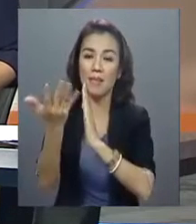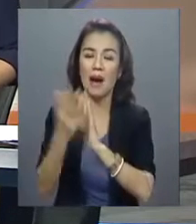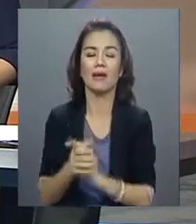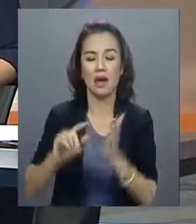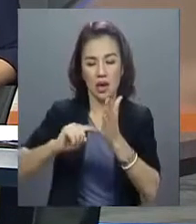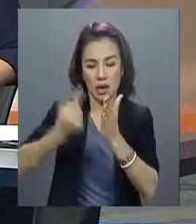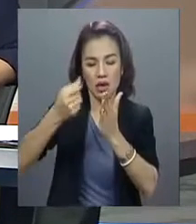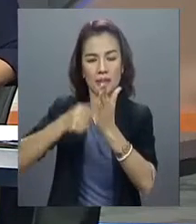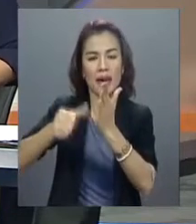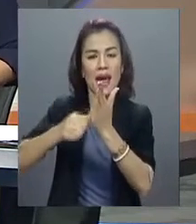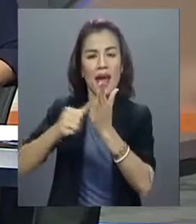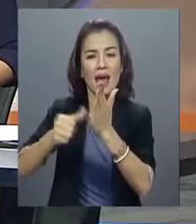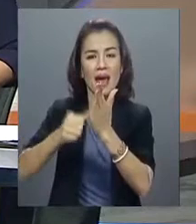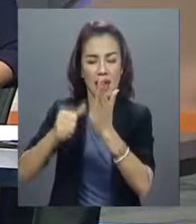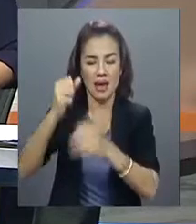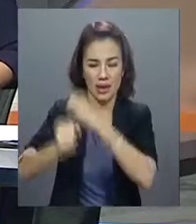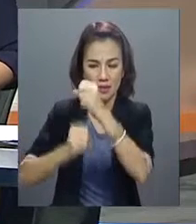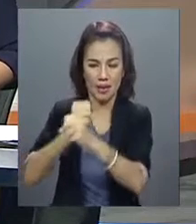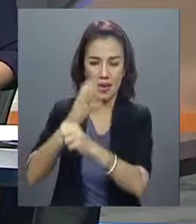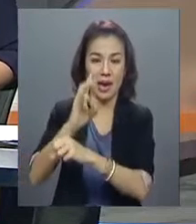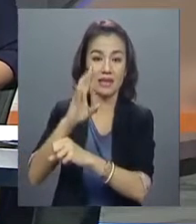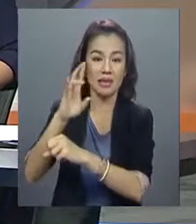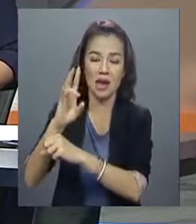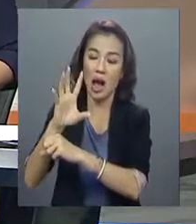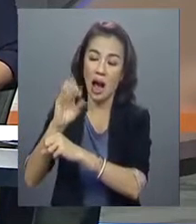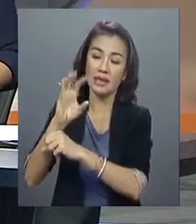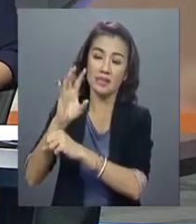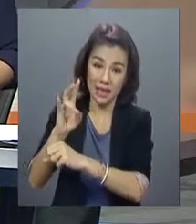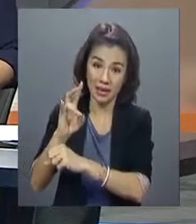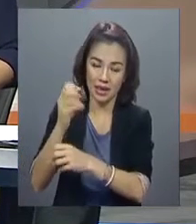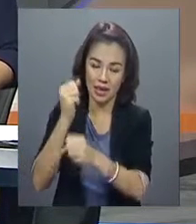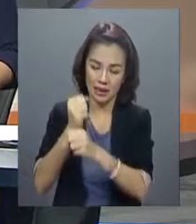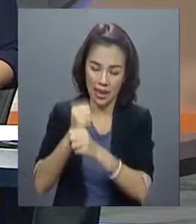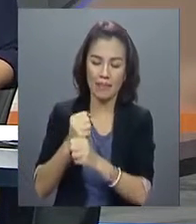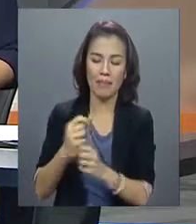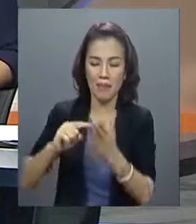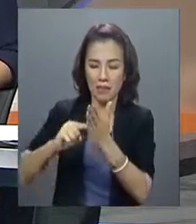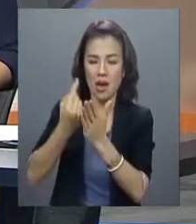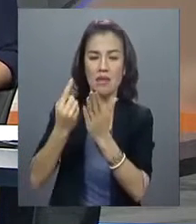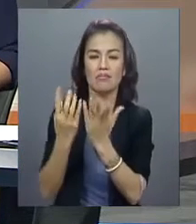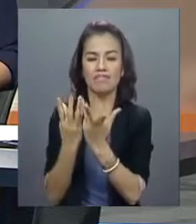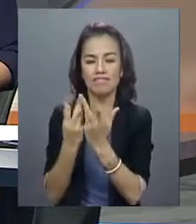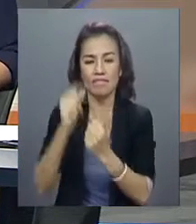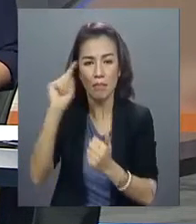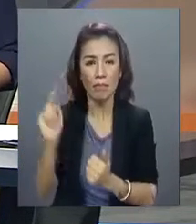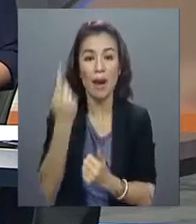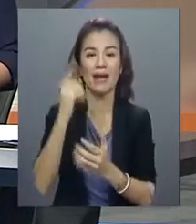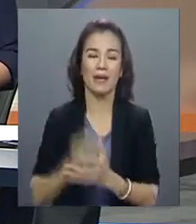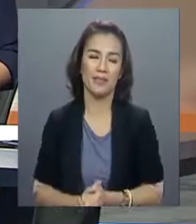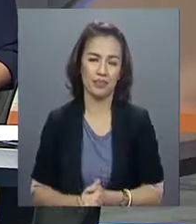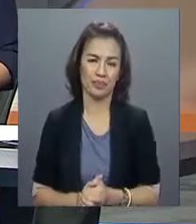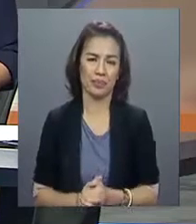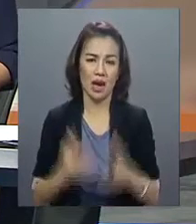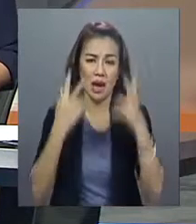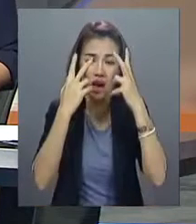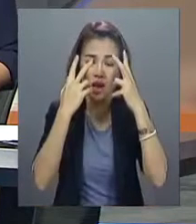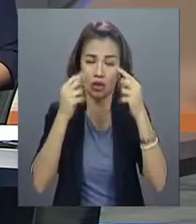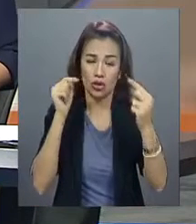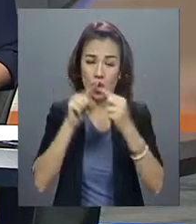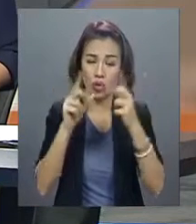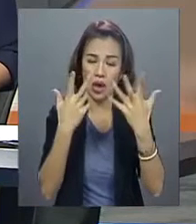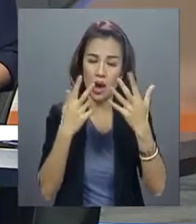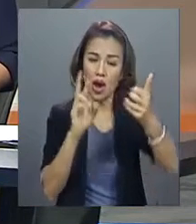คราวปี2557เพื่อเปิดทางการดำเนินการนับหนึ่งใหม่แต่ว่าจะเป็นวิธีการใดนั้นทางรัฐมนตรีฝ่ายกฎหมายก็ระบุ